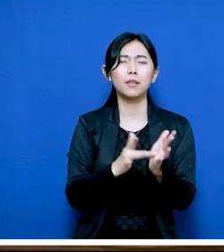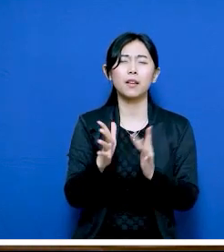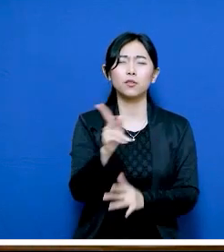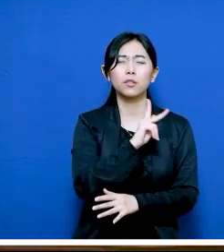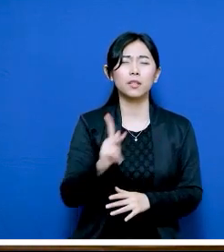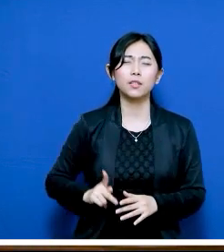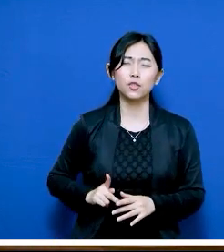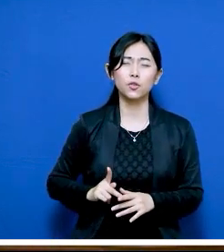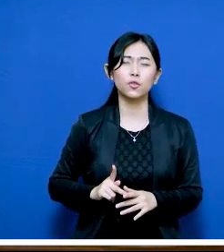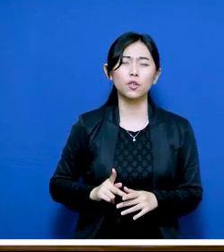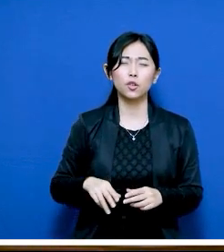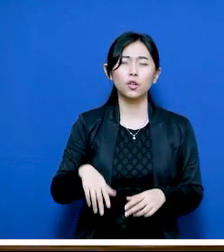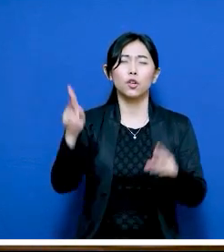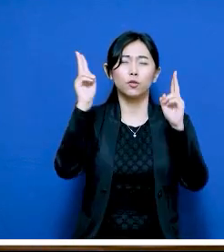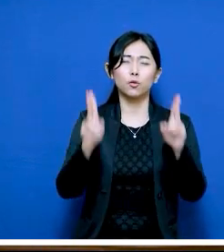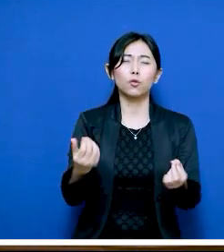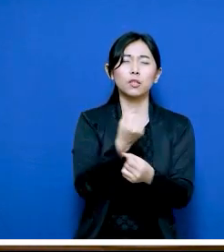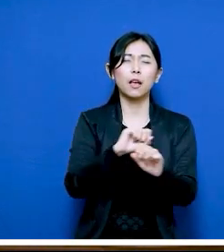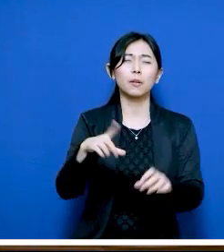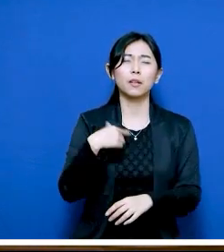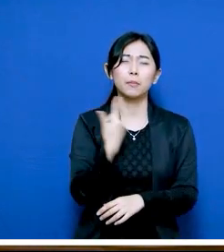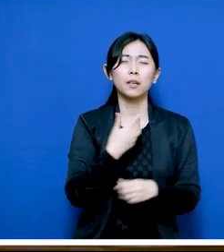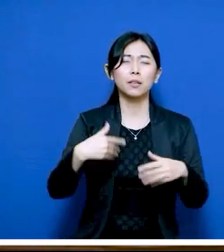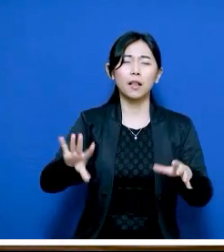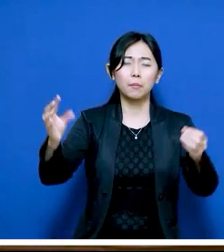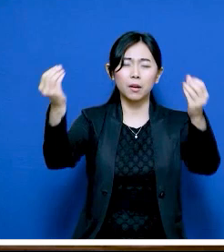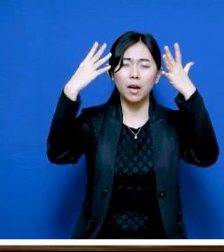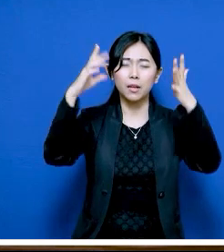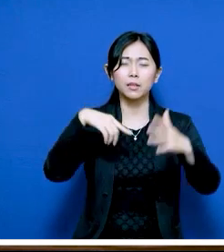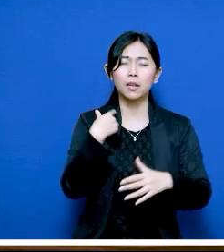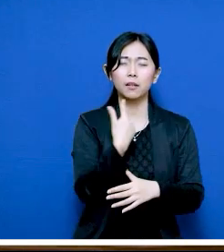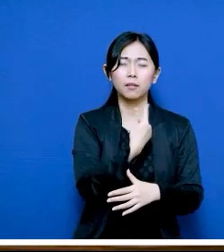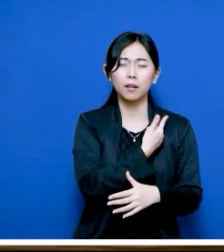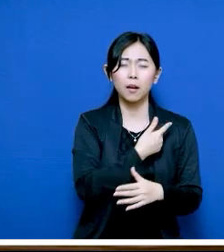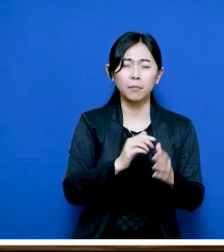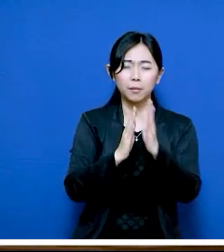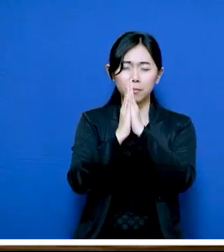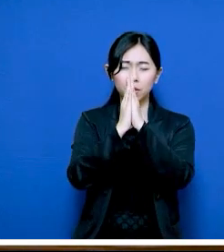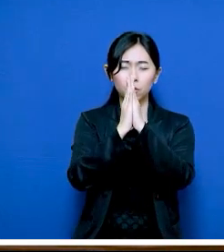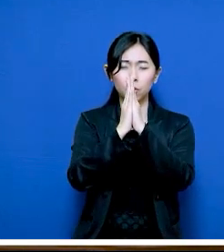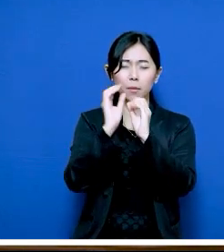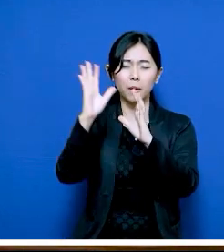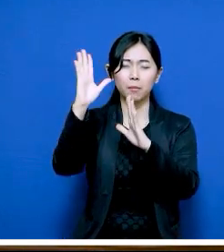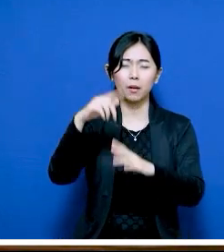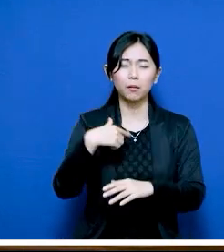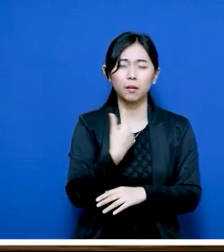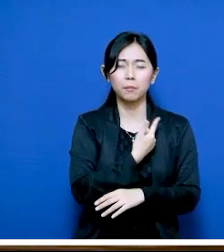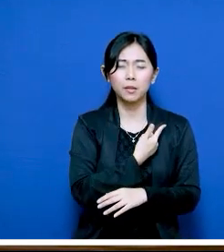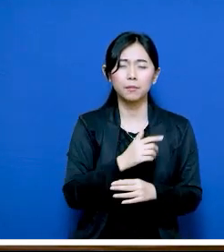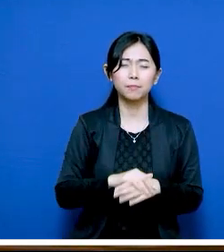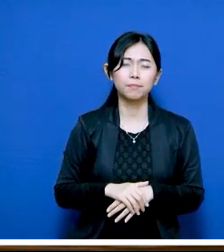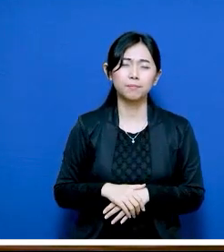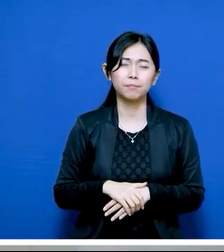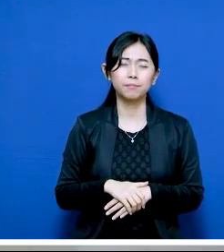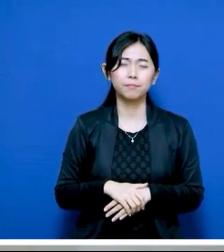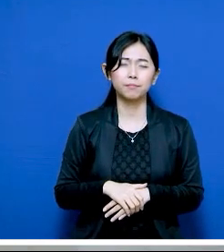Kristus, Tuhan dan Juru Selamat kami yang hidup, yang telah mengajar kami bersama doa Bapa kami dengan bernyanyi.